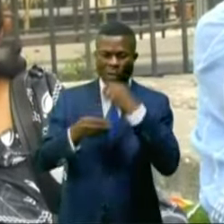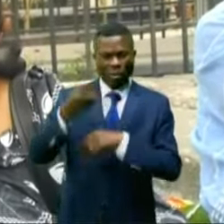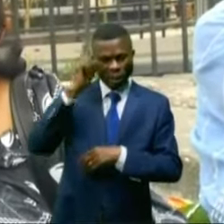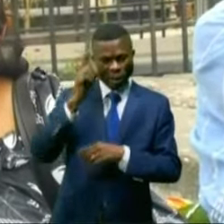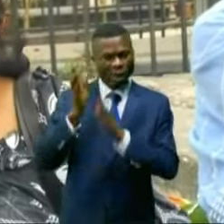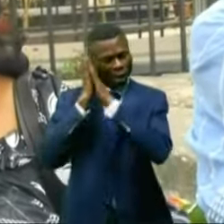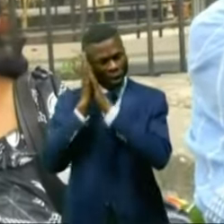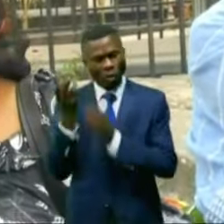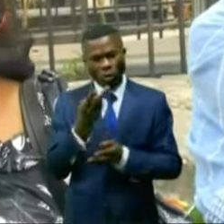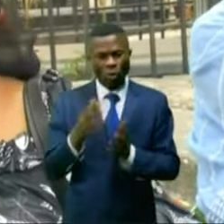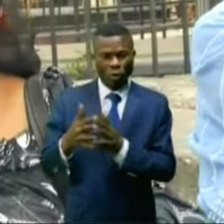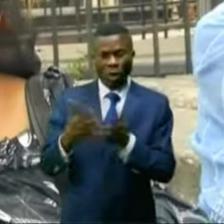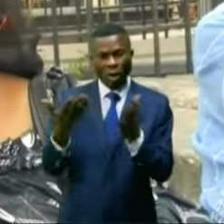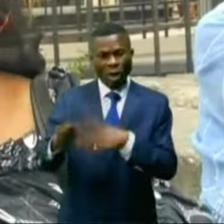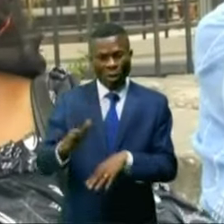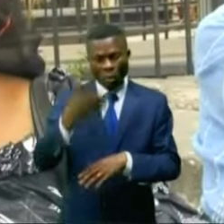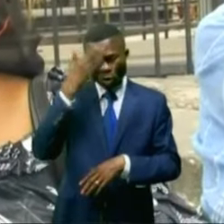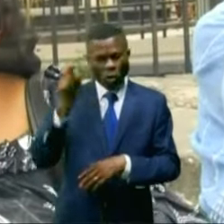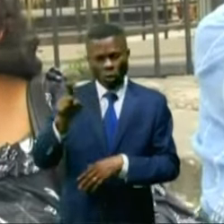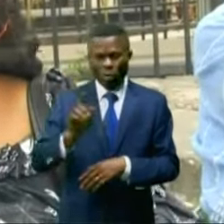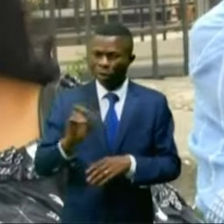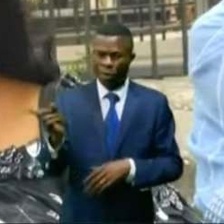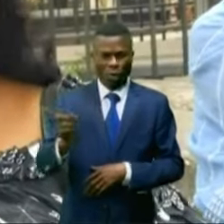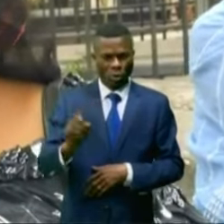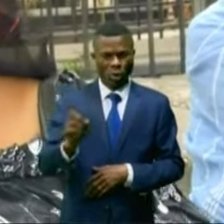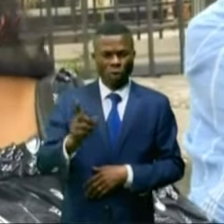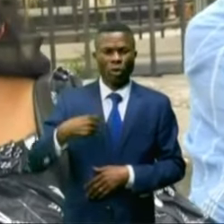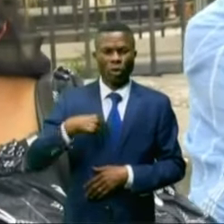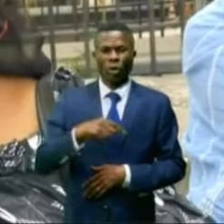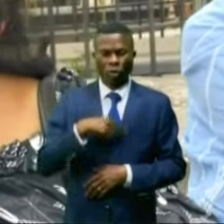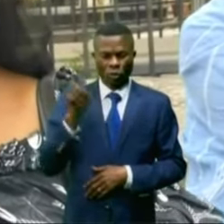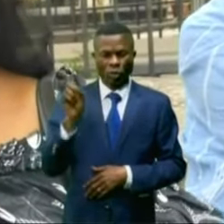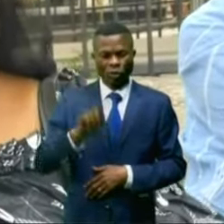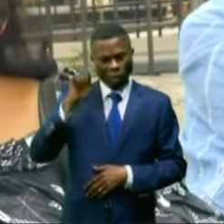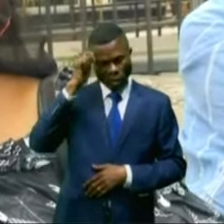six camoufles sont accouchés pour mieux laisser les morts.